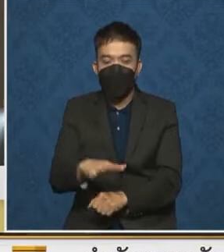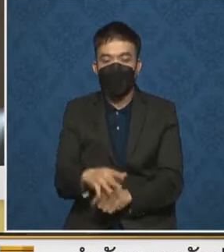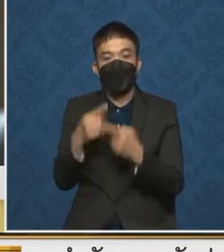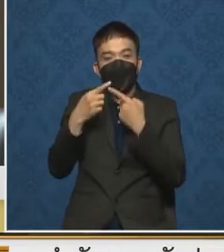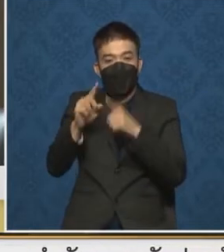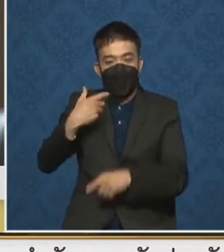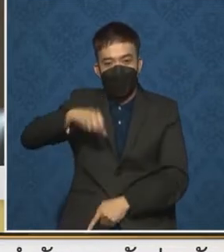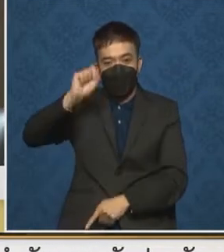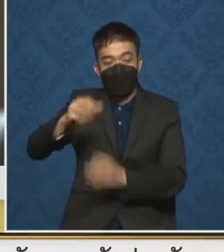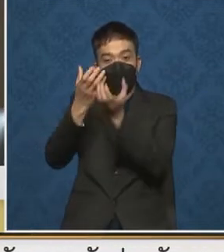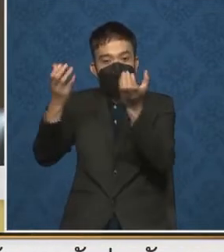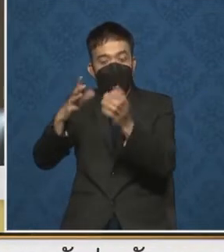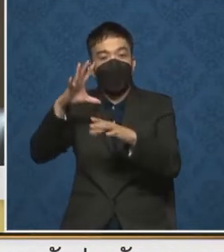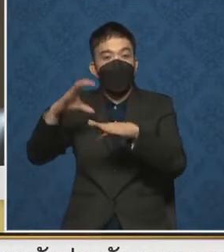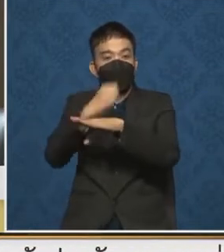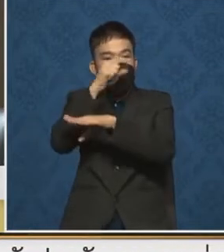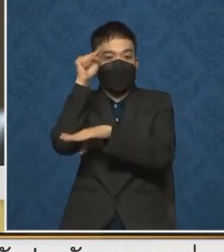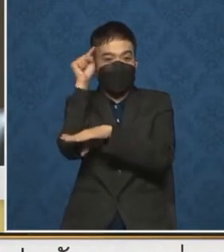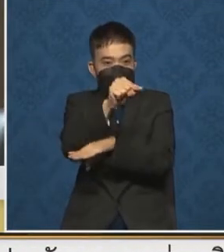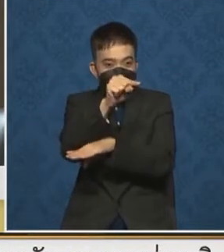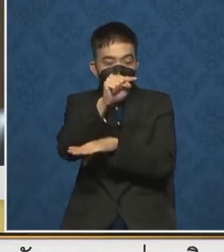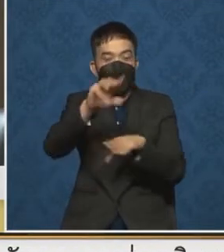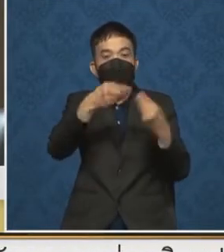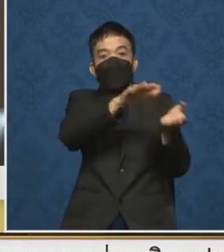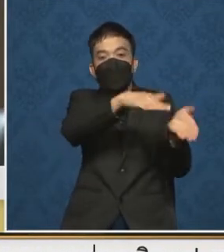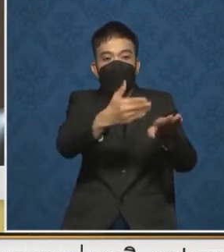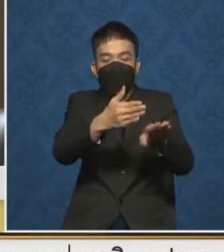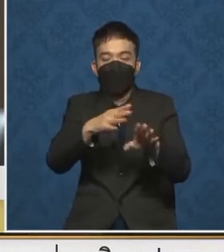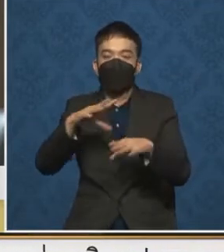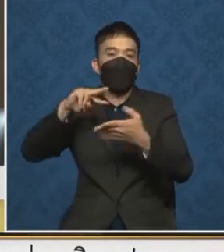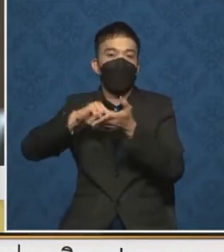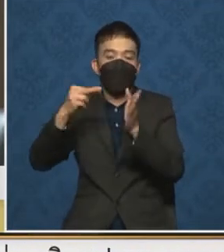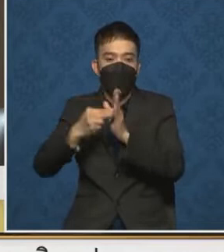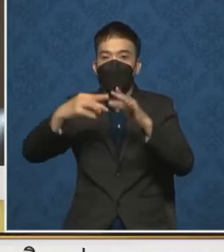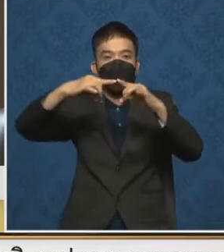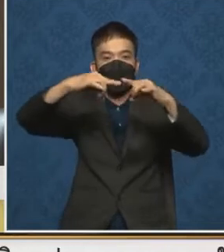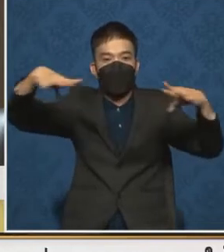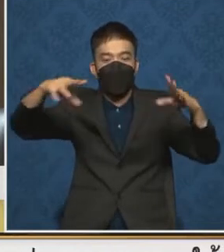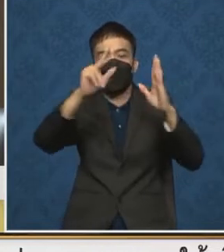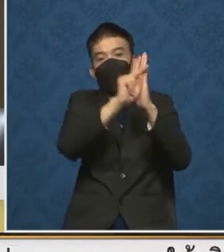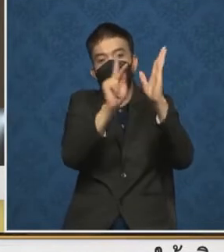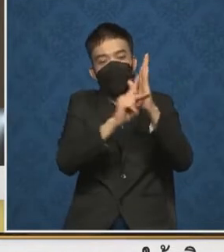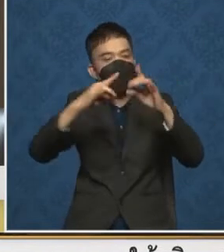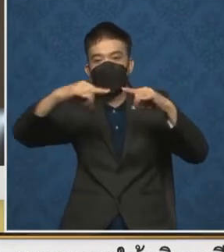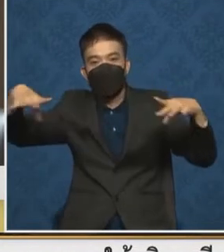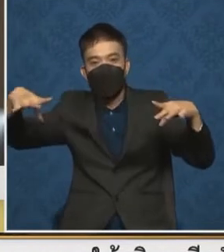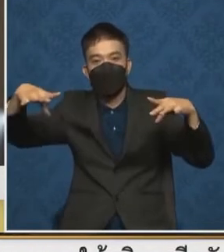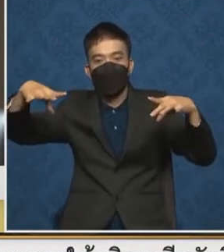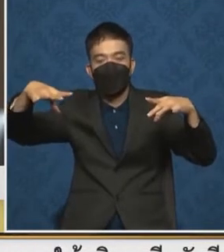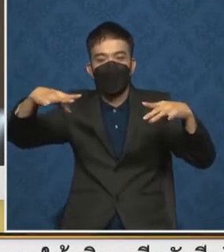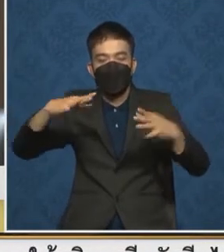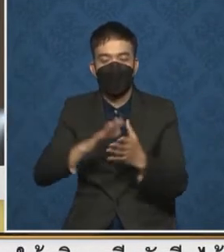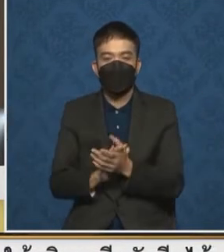รรรรรรรรรรรรรรรรรรรรรรรรรร